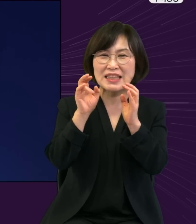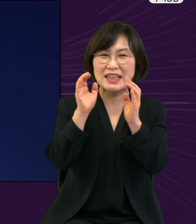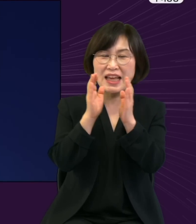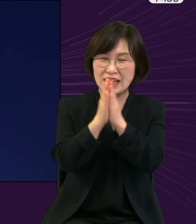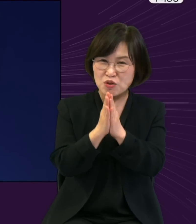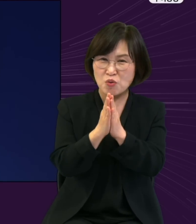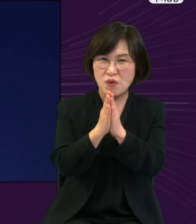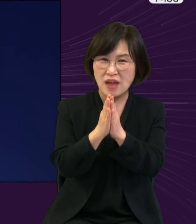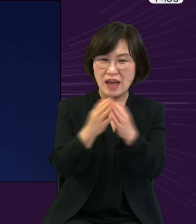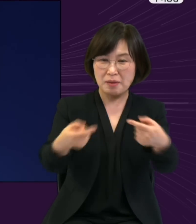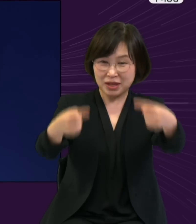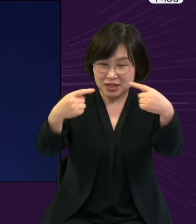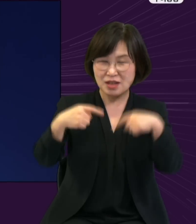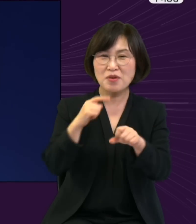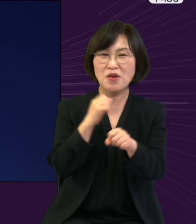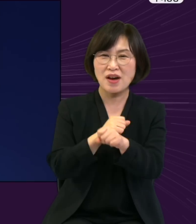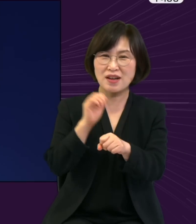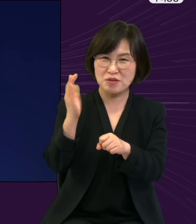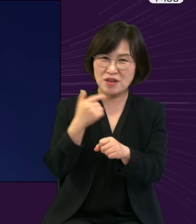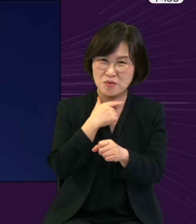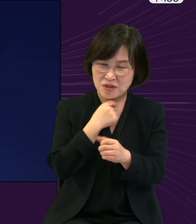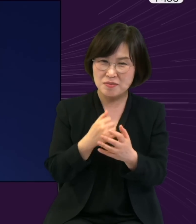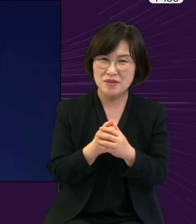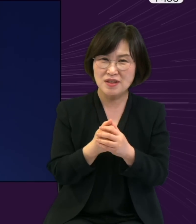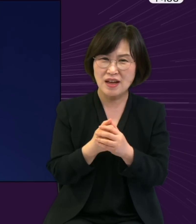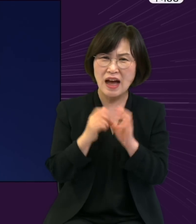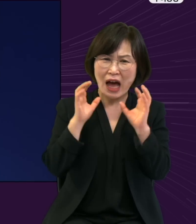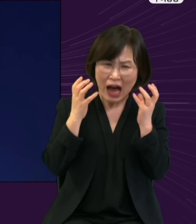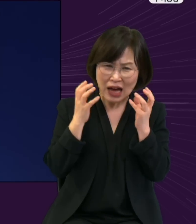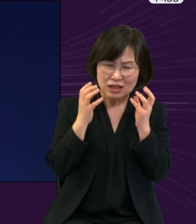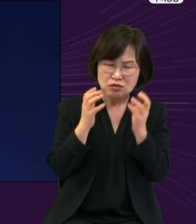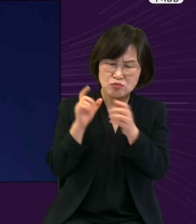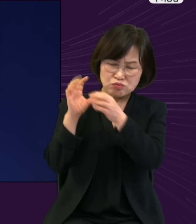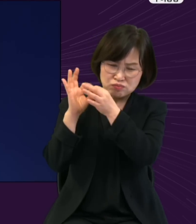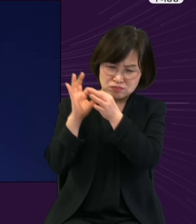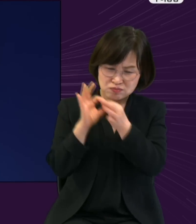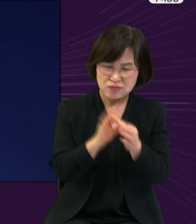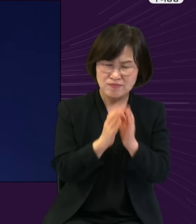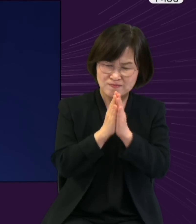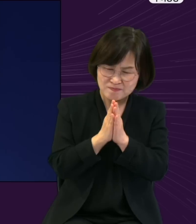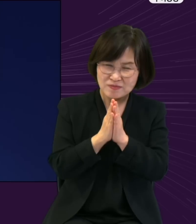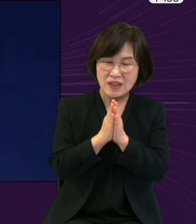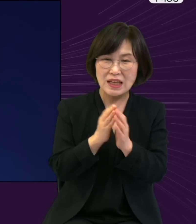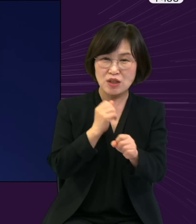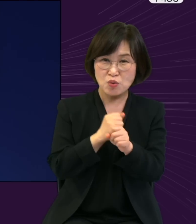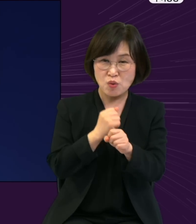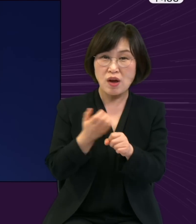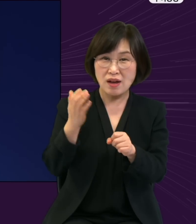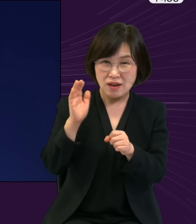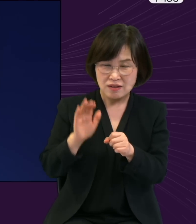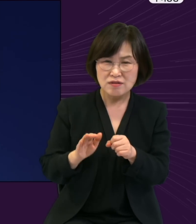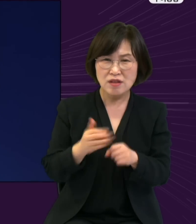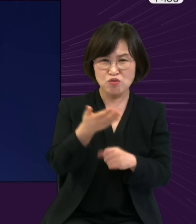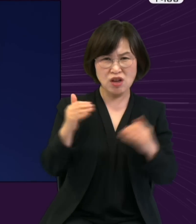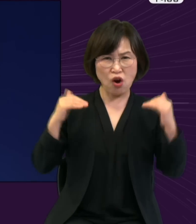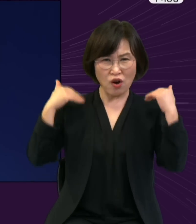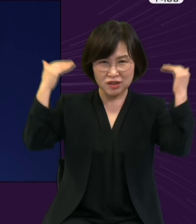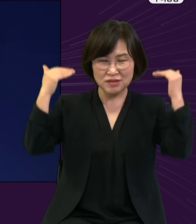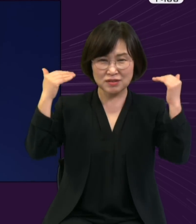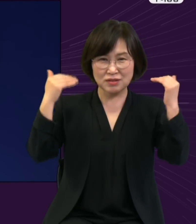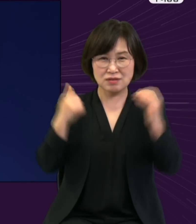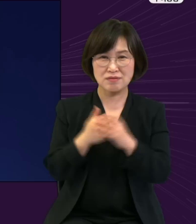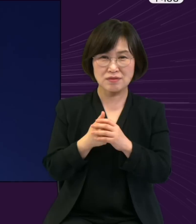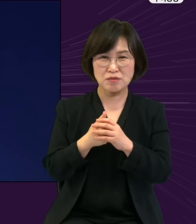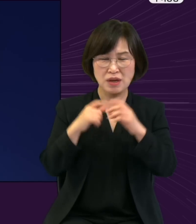좋겠어요. 여러분, 아이들은 그렇게 기도하는데 여러분들은 근본에 다니엘 기도회 하면서 여러분의 마스크가